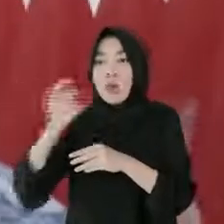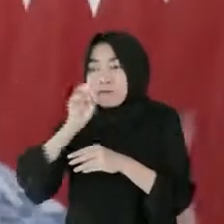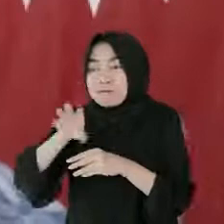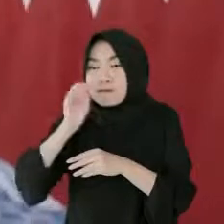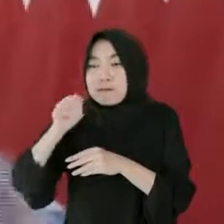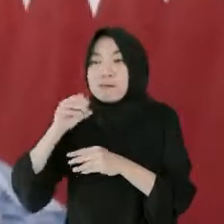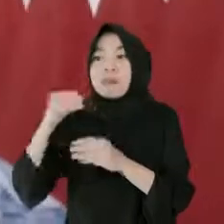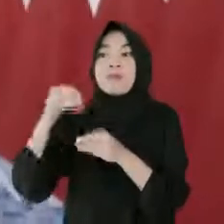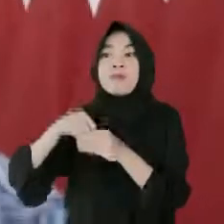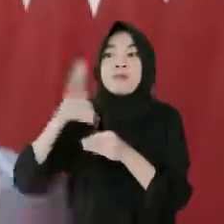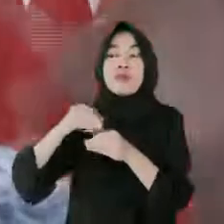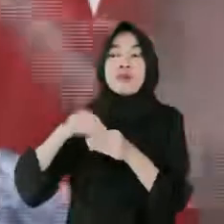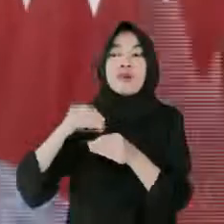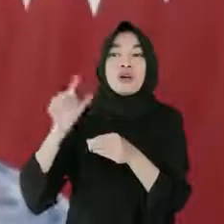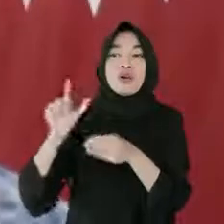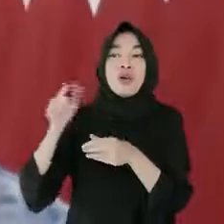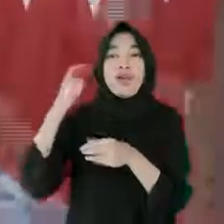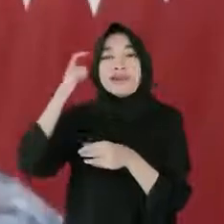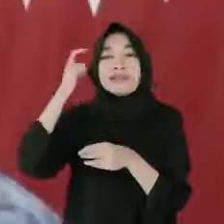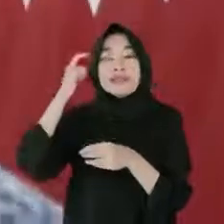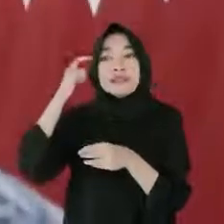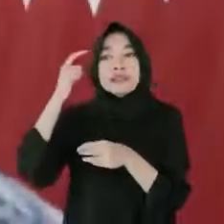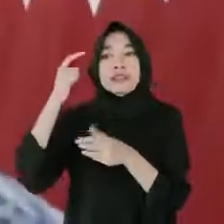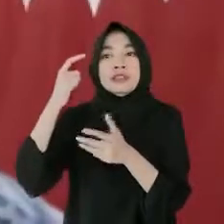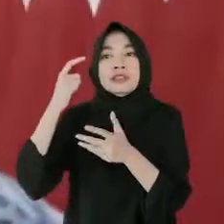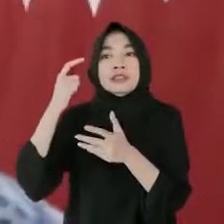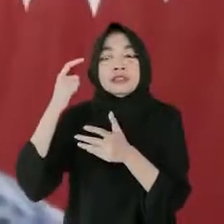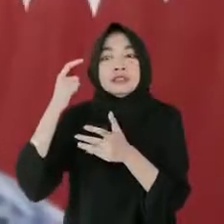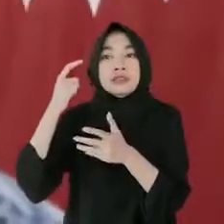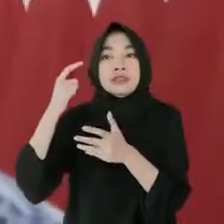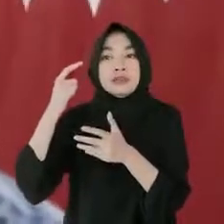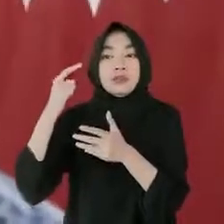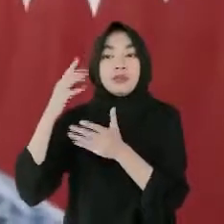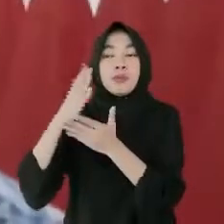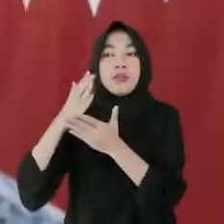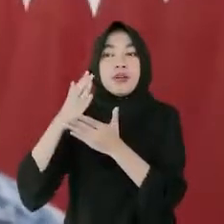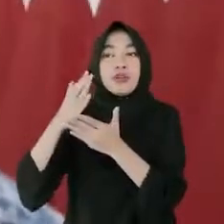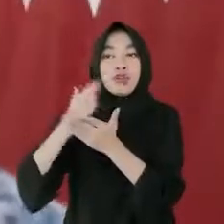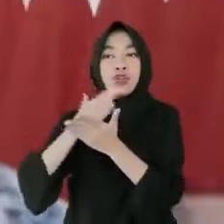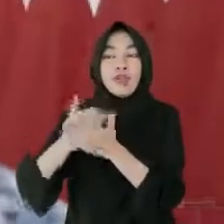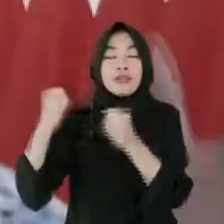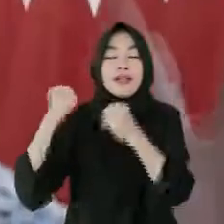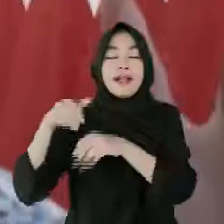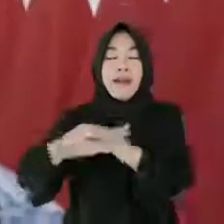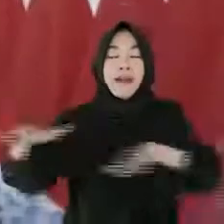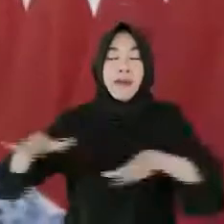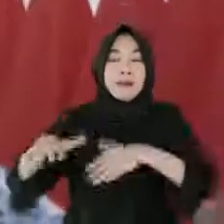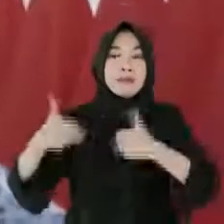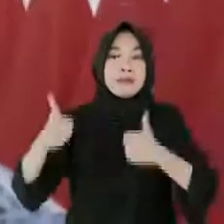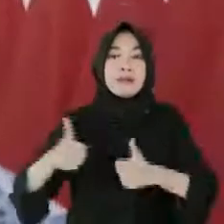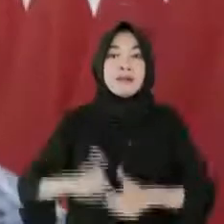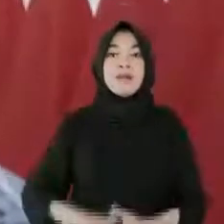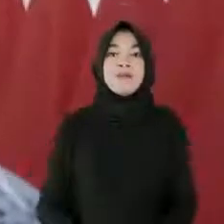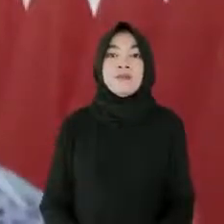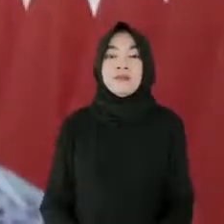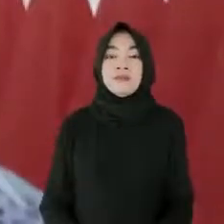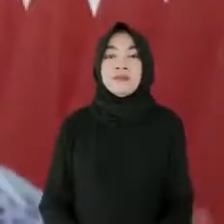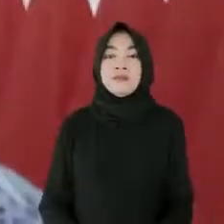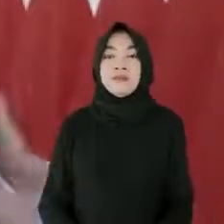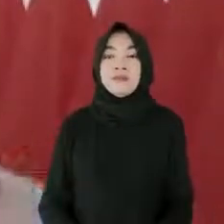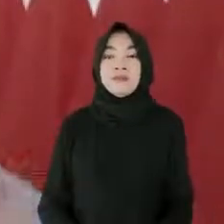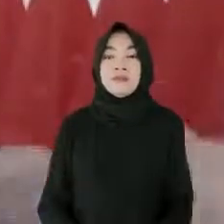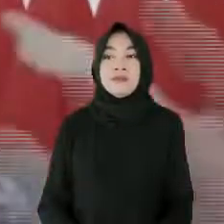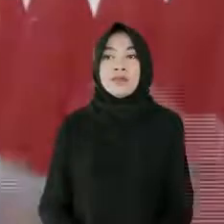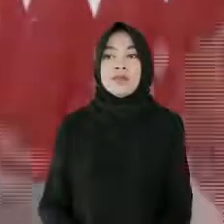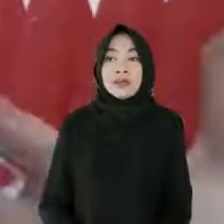Bagaimana alur penyelenggaraan yang bisa aman dari protokol kesehatan ini ujiannya tentu dalam saat pembukaan ya